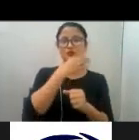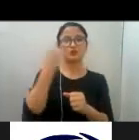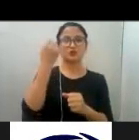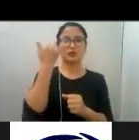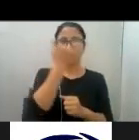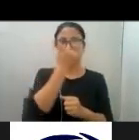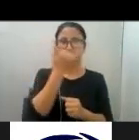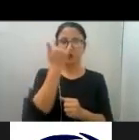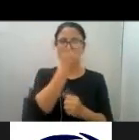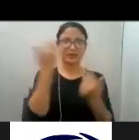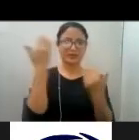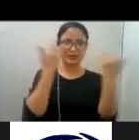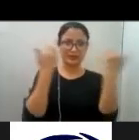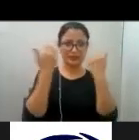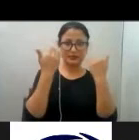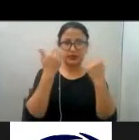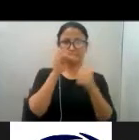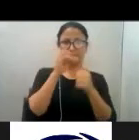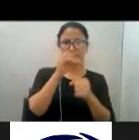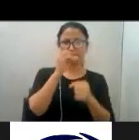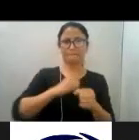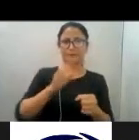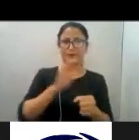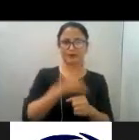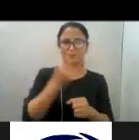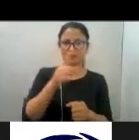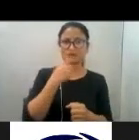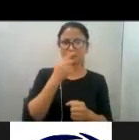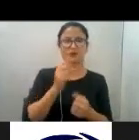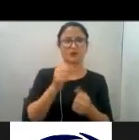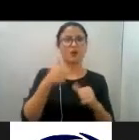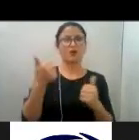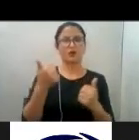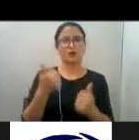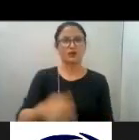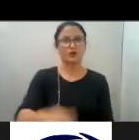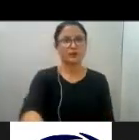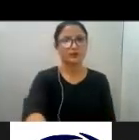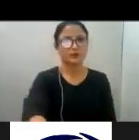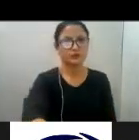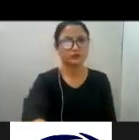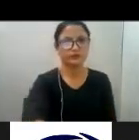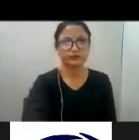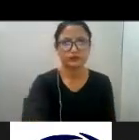हिंसा पीड़ित में कस्तो छ भनेर हेर्ने नै हो नेक्स्ट स्लाइड